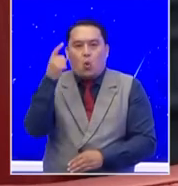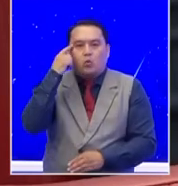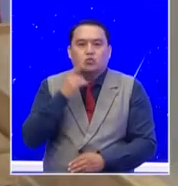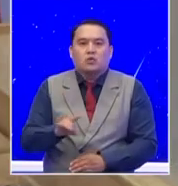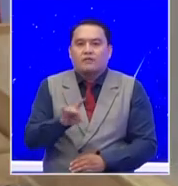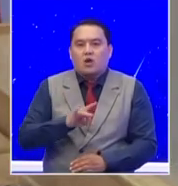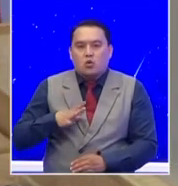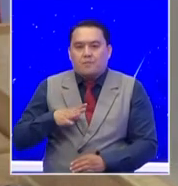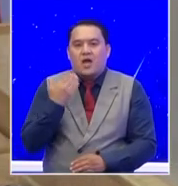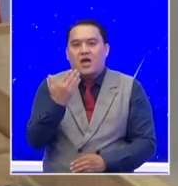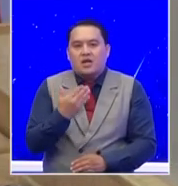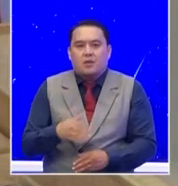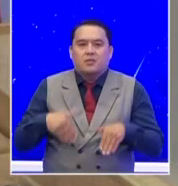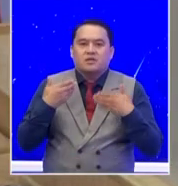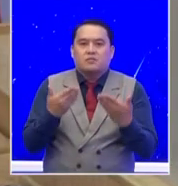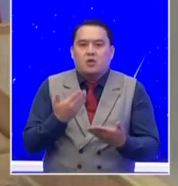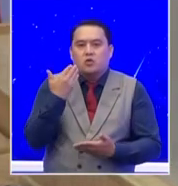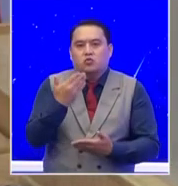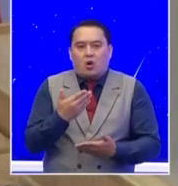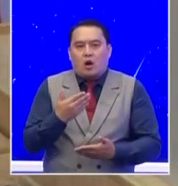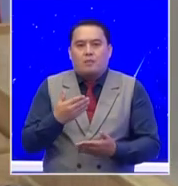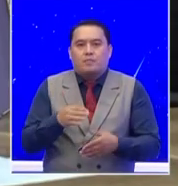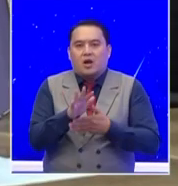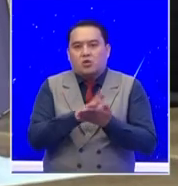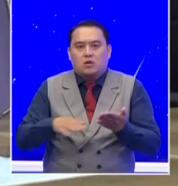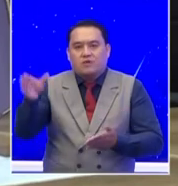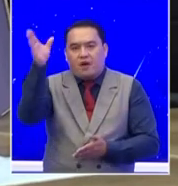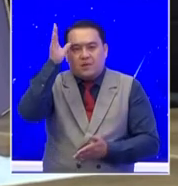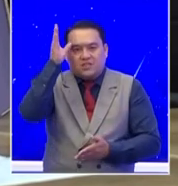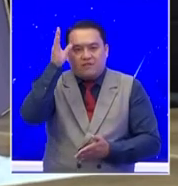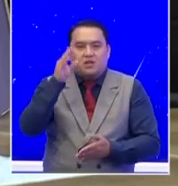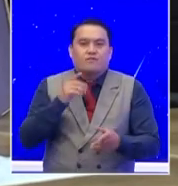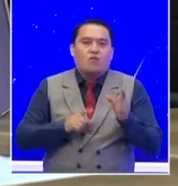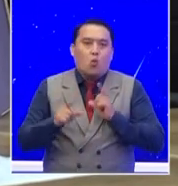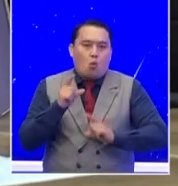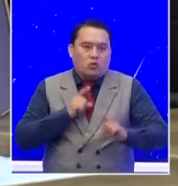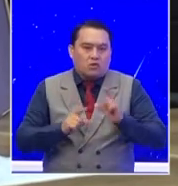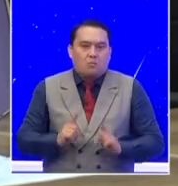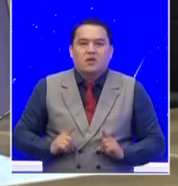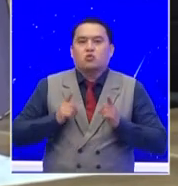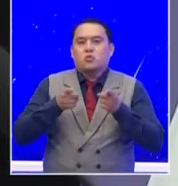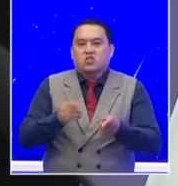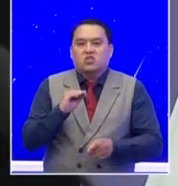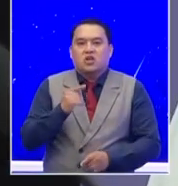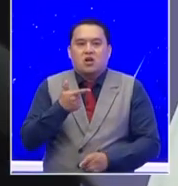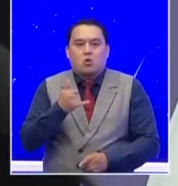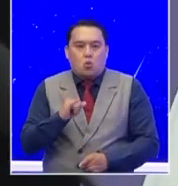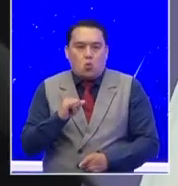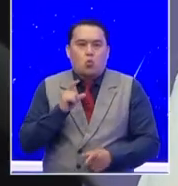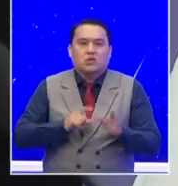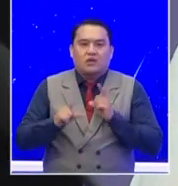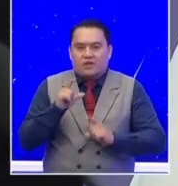из коксу ского района в этом году и предстоит продолжить свое образование уже в вузе а при поступлении в жигу